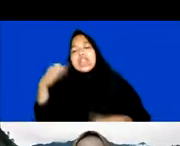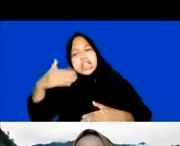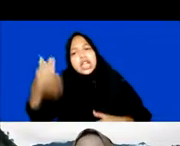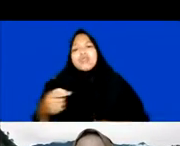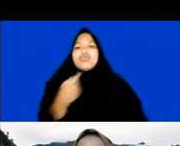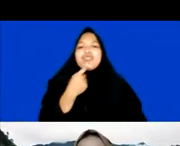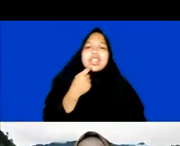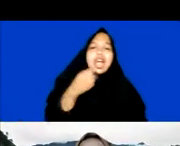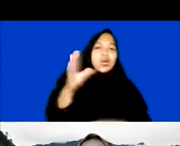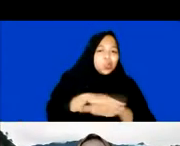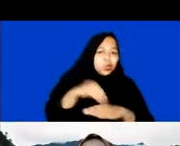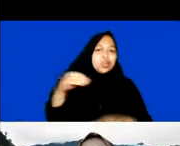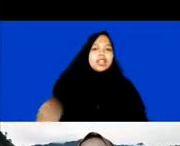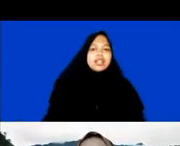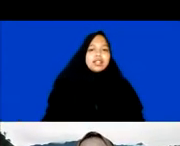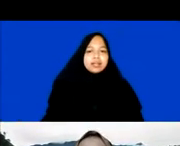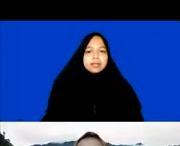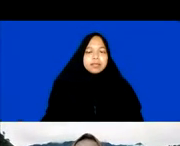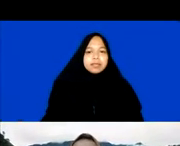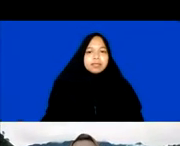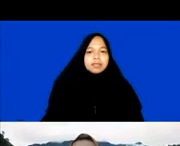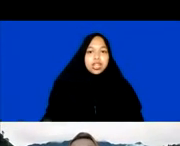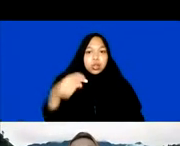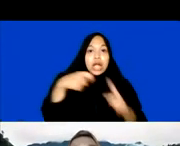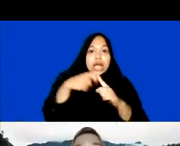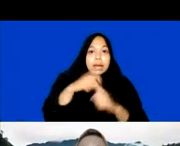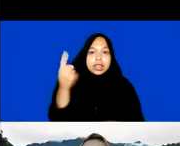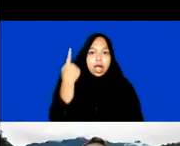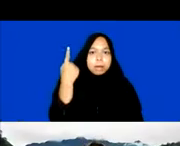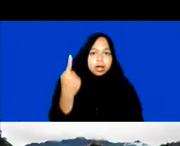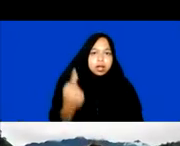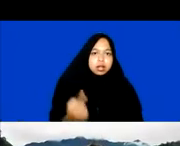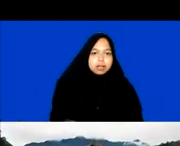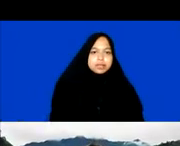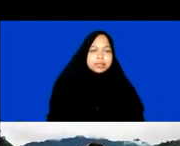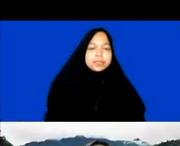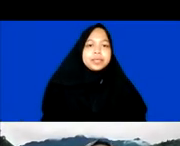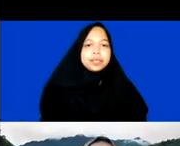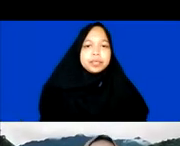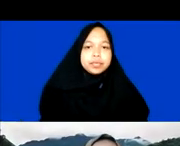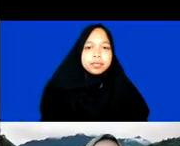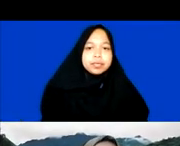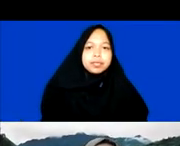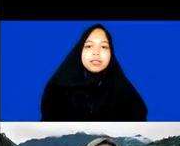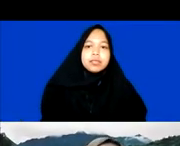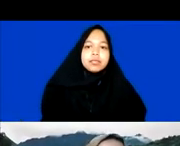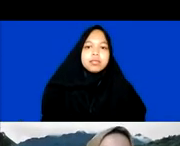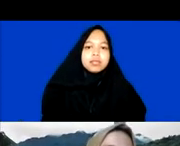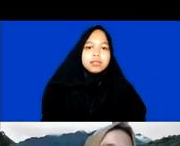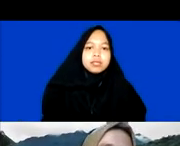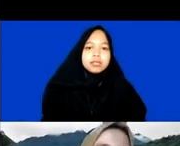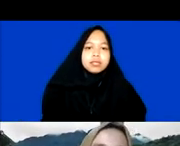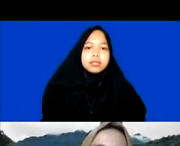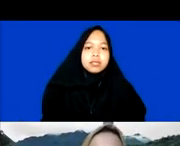bikin karya dari situ gitu loh. Itu udah karya pertama dan ada yang keduanya juga. Ini ya Mas, cukupnya ya.